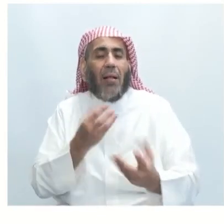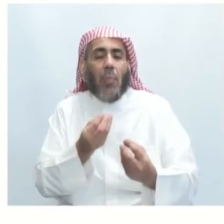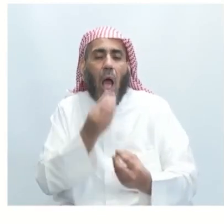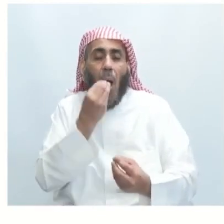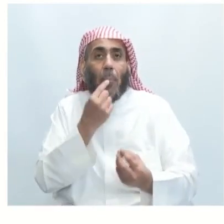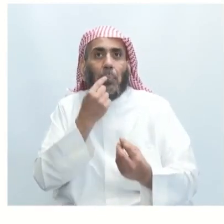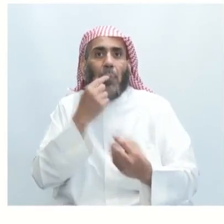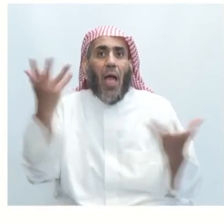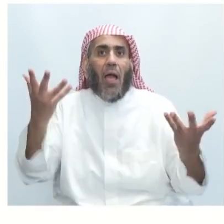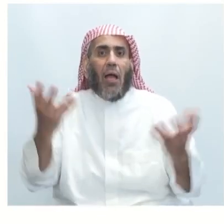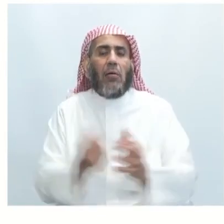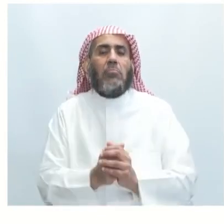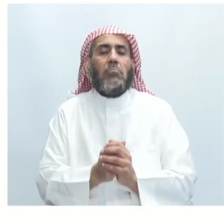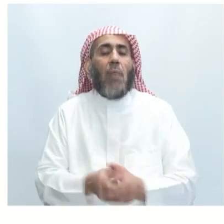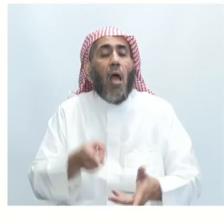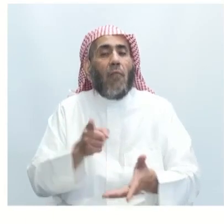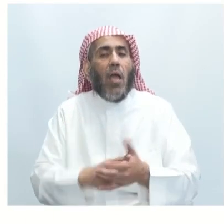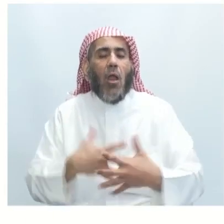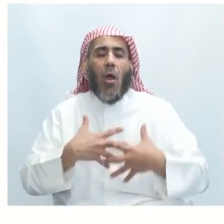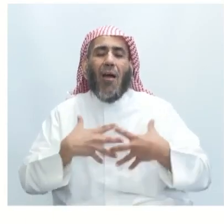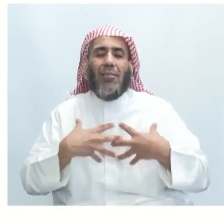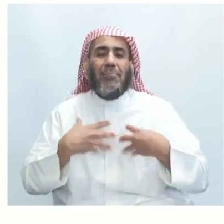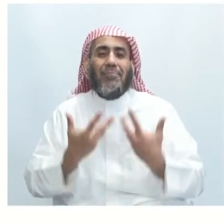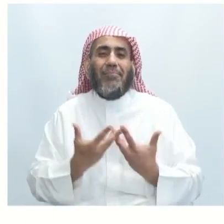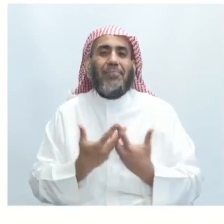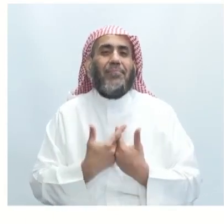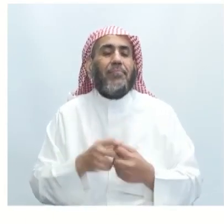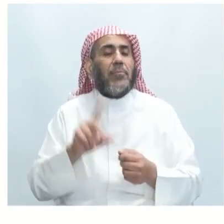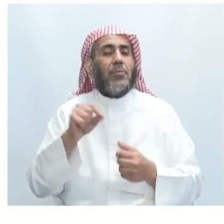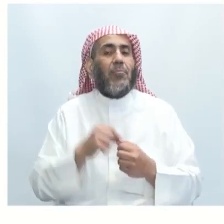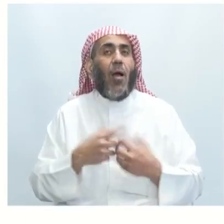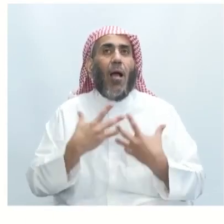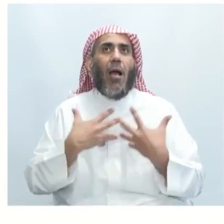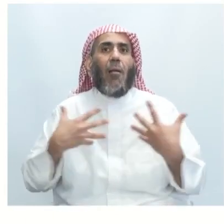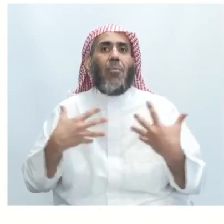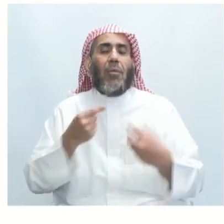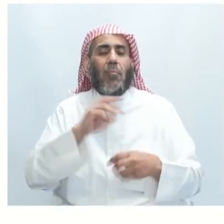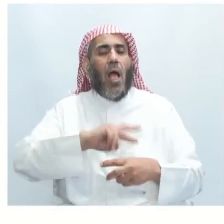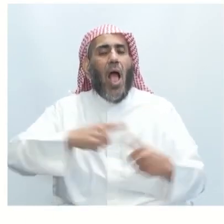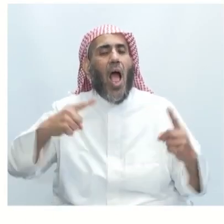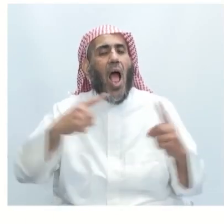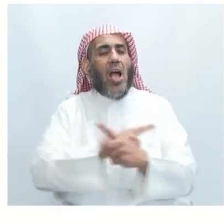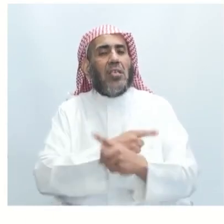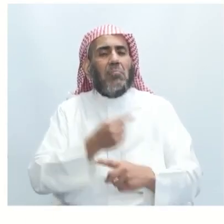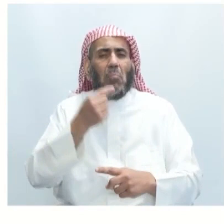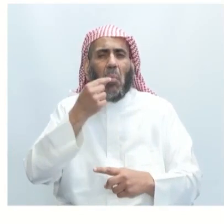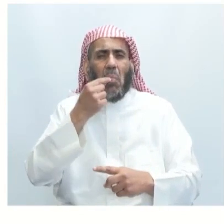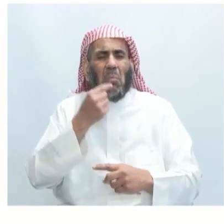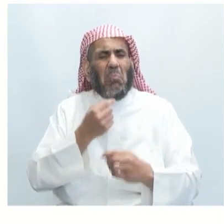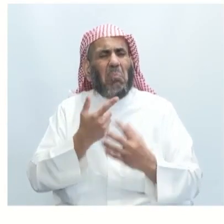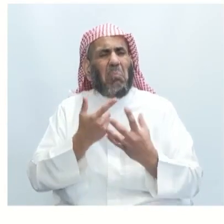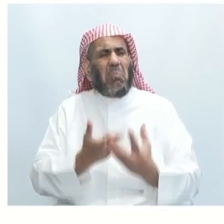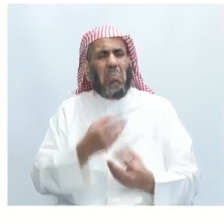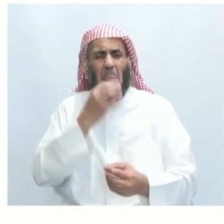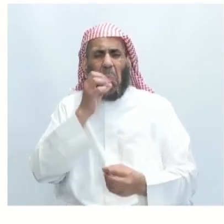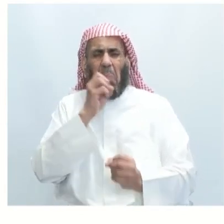لذيذ ابنائي وبنات الطلاب فانه يشعرنا بماذا احسنتم بالمتعه على العكس فيما لو تذوقنا طعاما